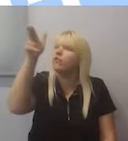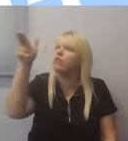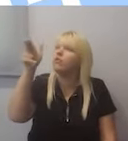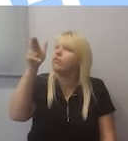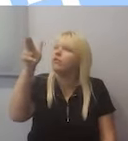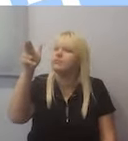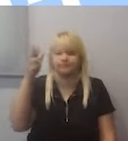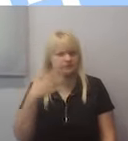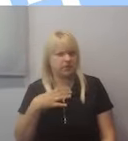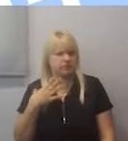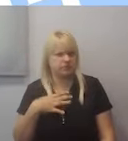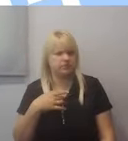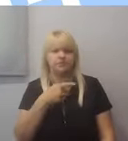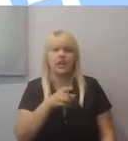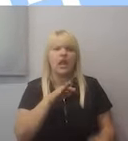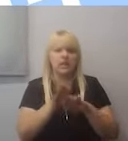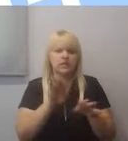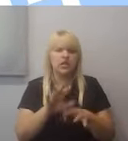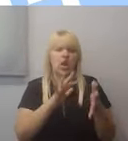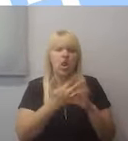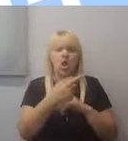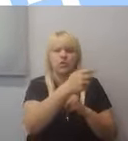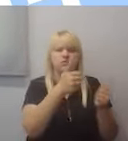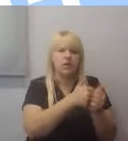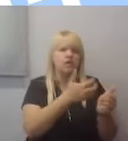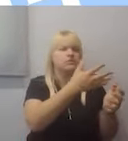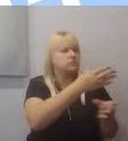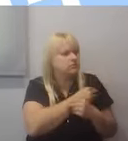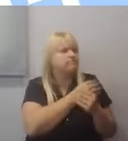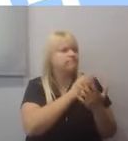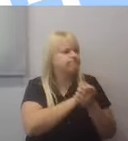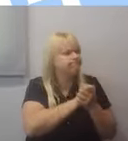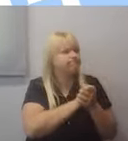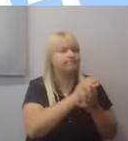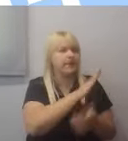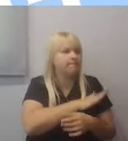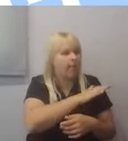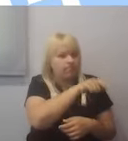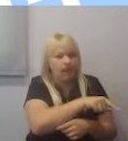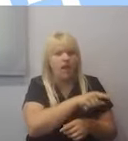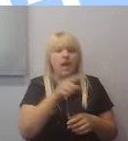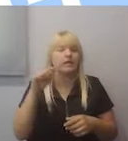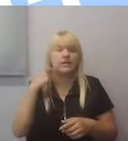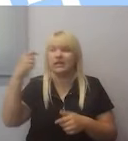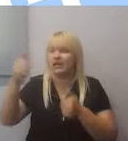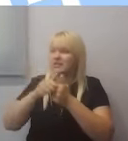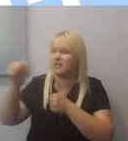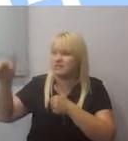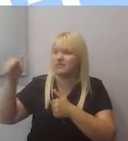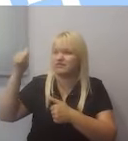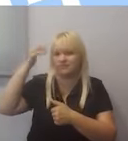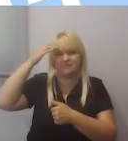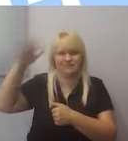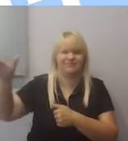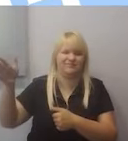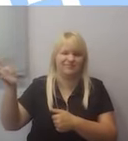ka tas ir līdzīgi ka laukos tu tos kaimiņus uztveri kā savējos jau gandrīz kā ģimenes locekļus tad rīgā tev ir varbūt kaimiņi tikai kas ir tavā kāpņu telpā